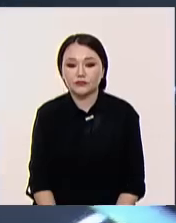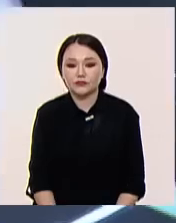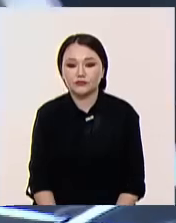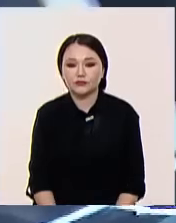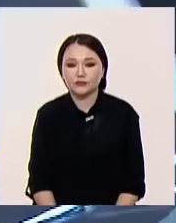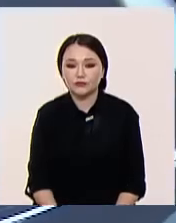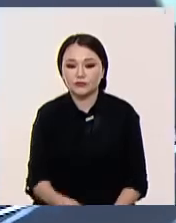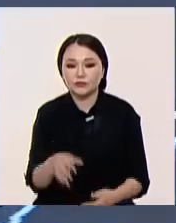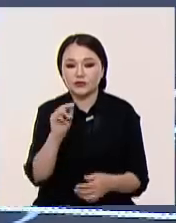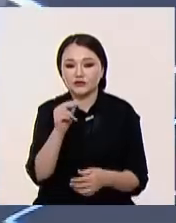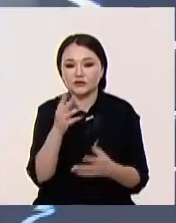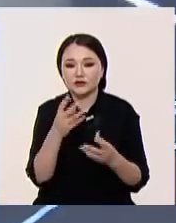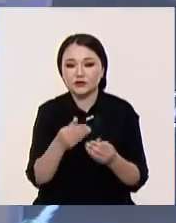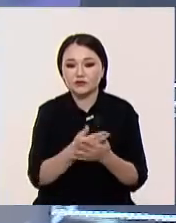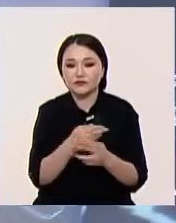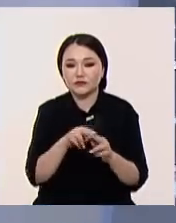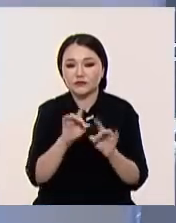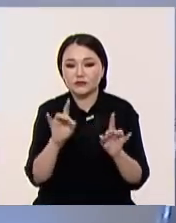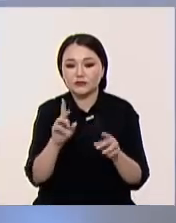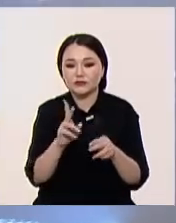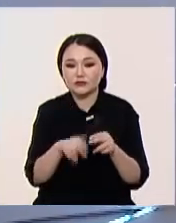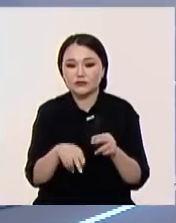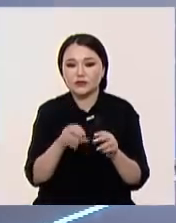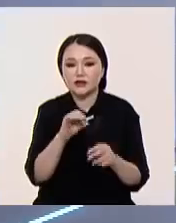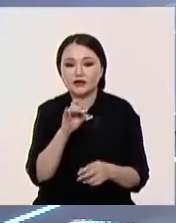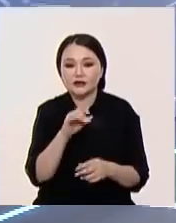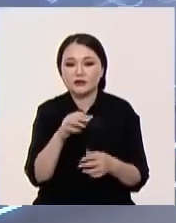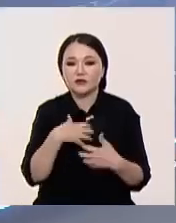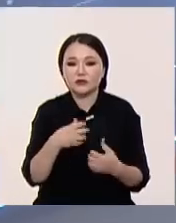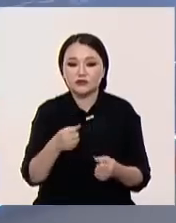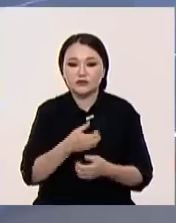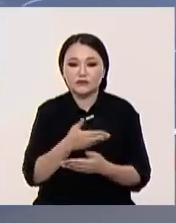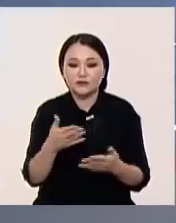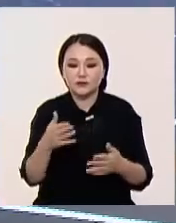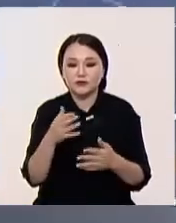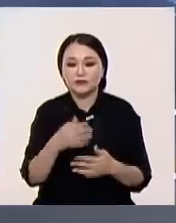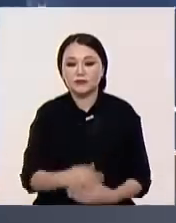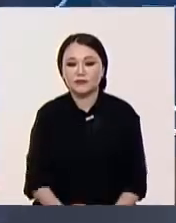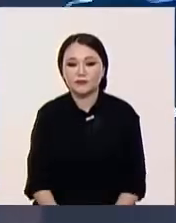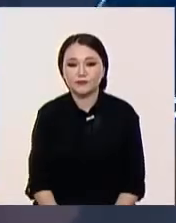Бесемдегі жаңалықтар легімен таныстырған Ерғанат Көбжасар. Көп жасайық. Сау болыңыздар.